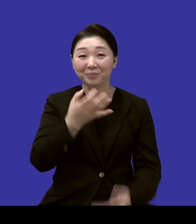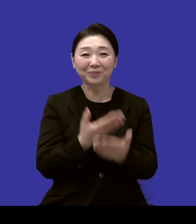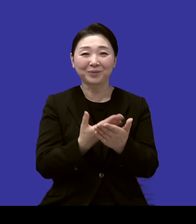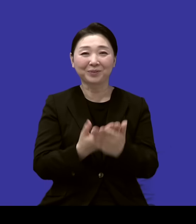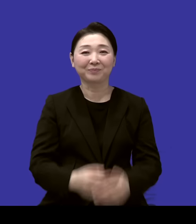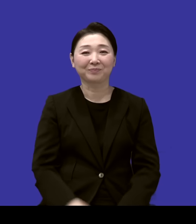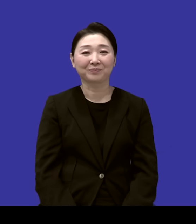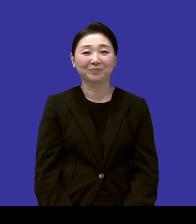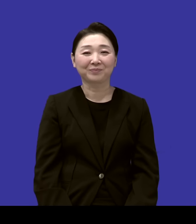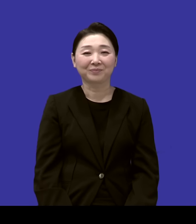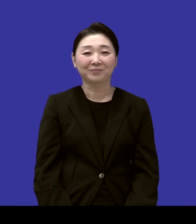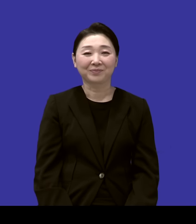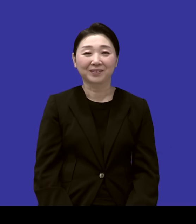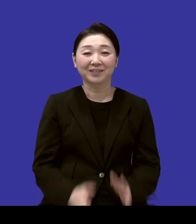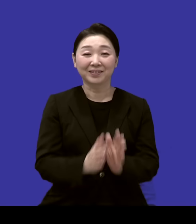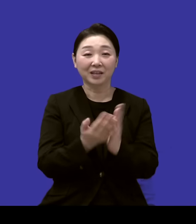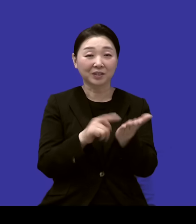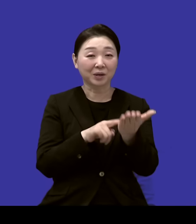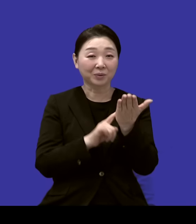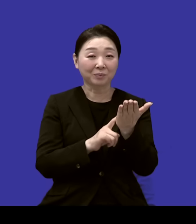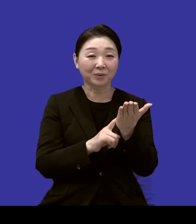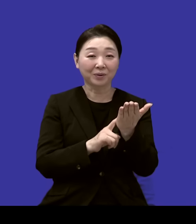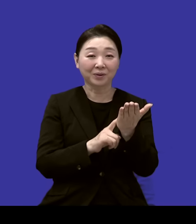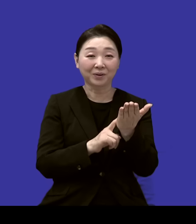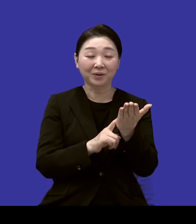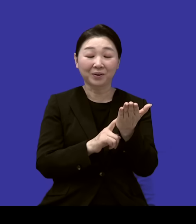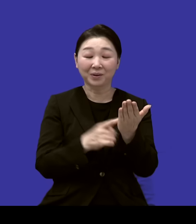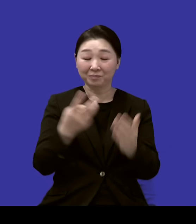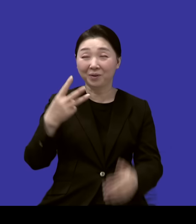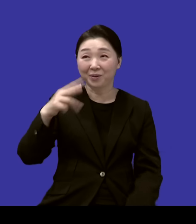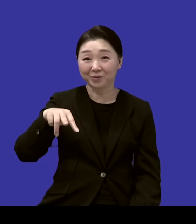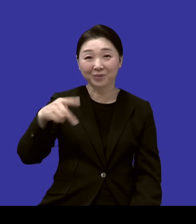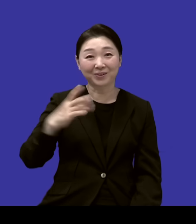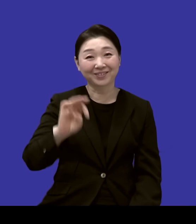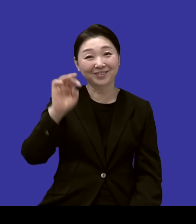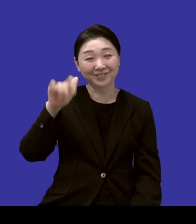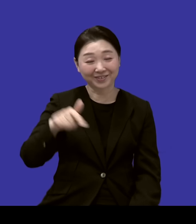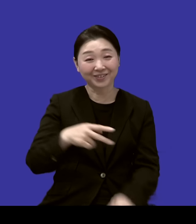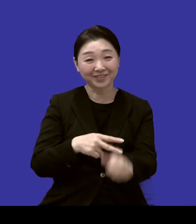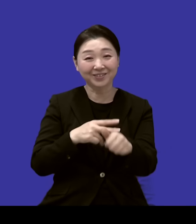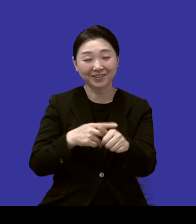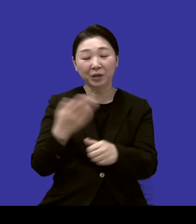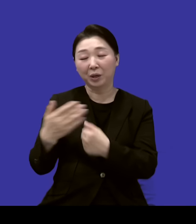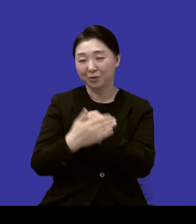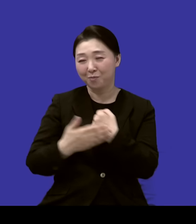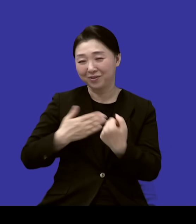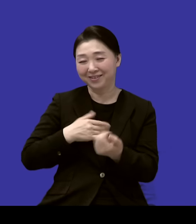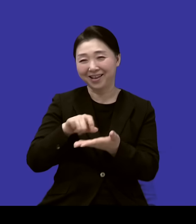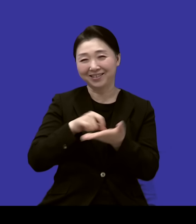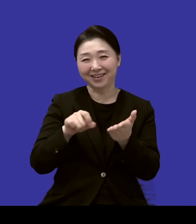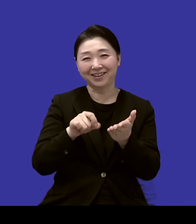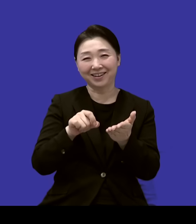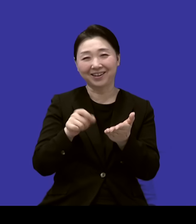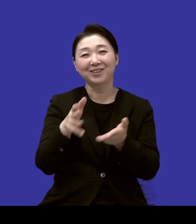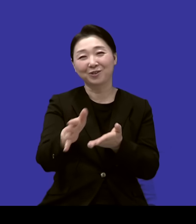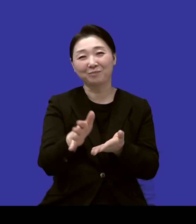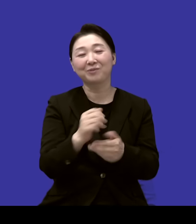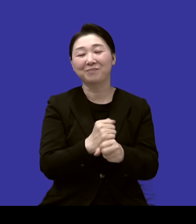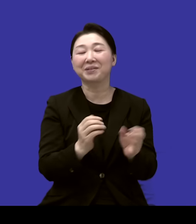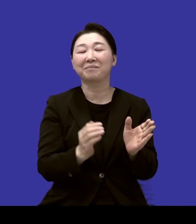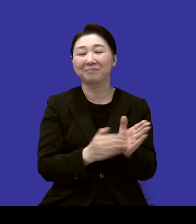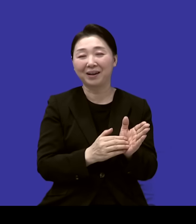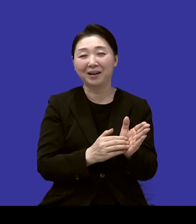네, 제 책에도 등장하는 알 선생님, 네, 유승국 선생님, 음. 선생님 덕분에 제가 작가가 되었고 이렇게 정말 주님을